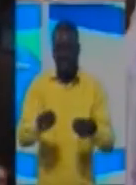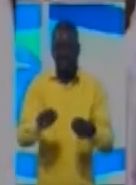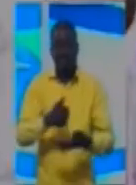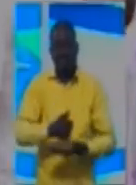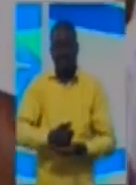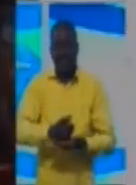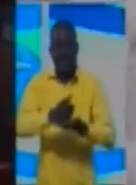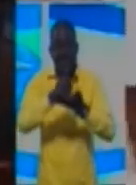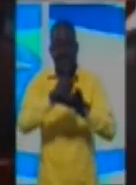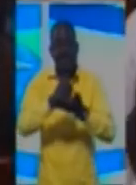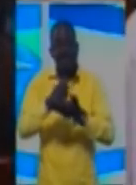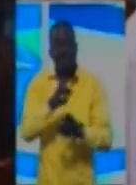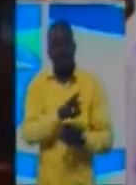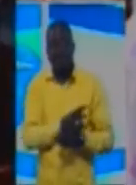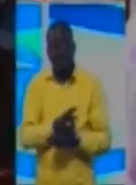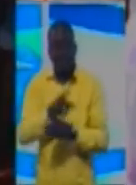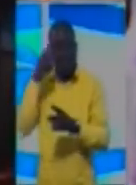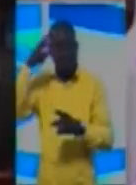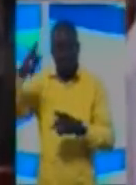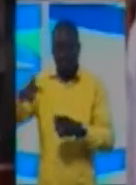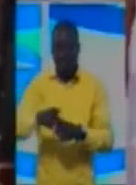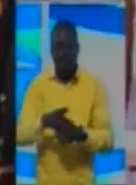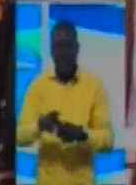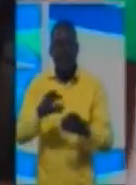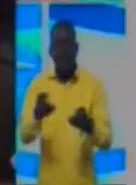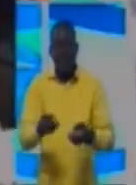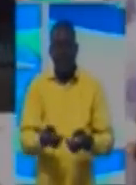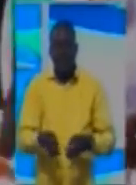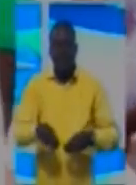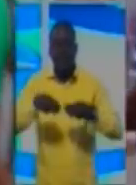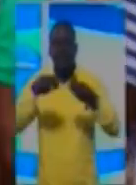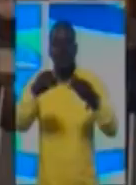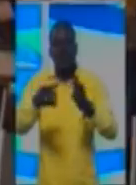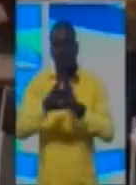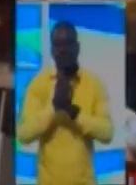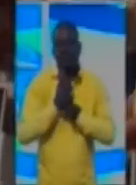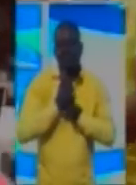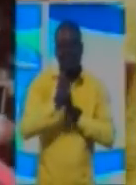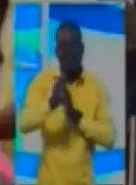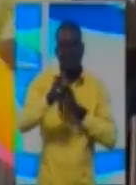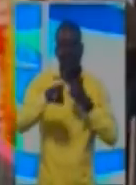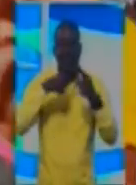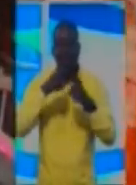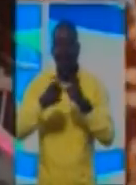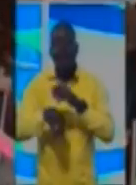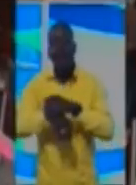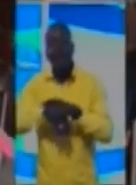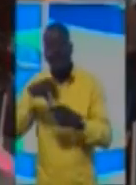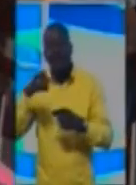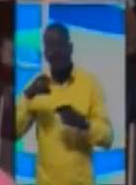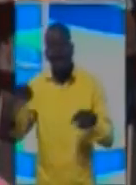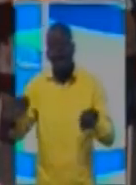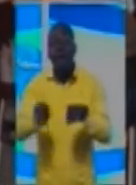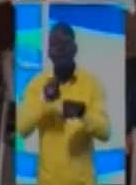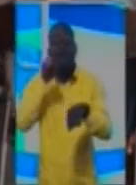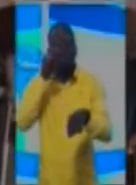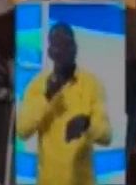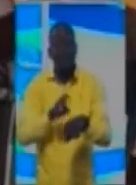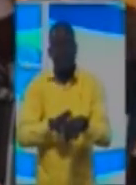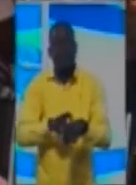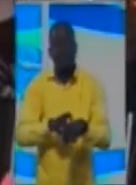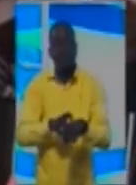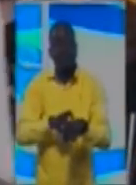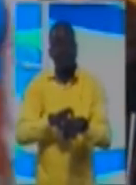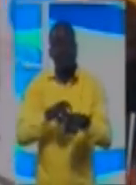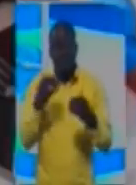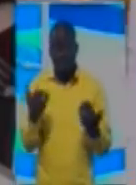appuyer pour maîtriser la pratique pour laquelle on veut vous donner une compétence. Quand on sort, on est tout de suite. On finit notre centre, on est